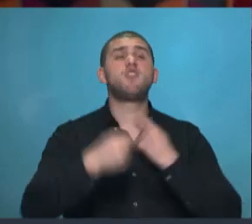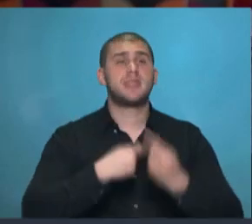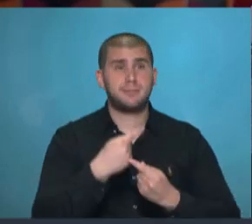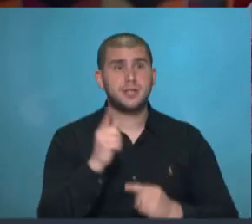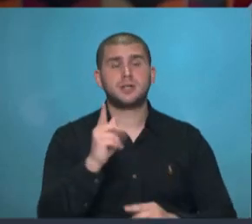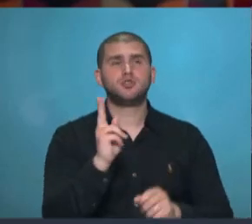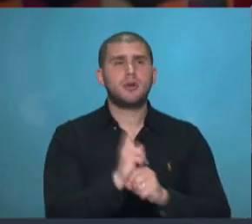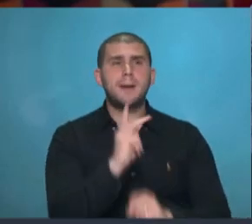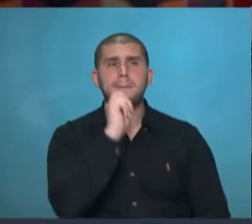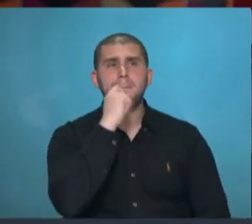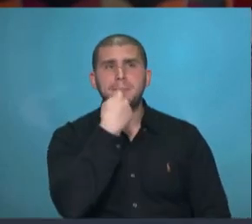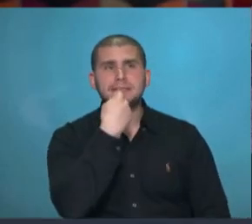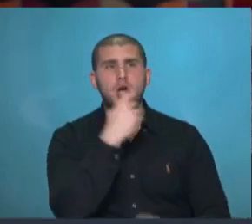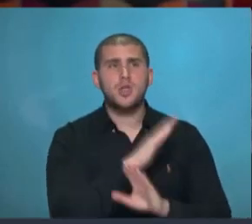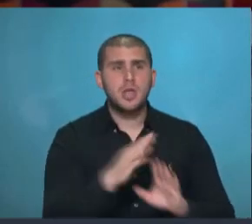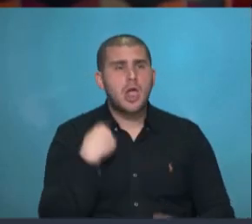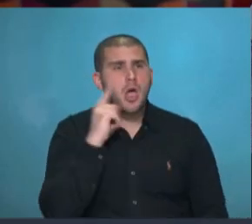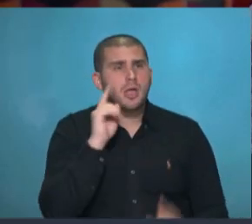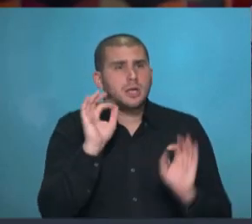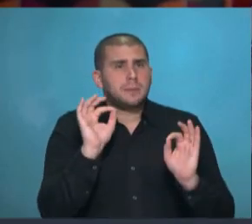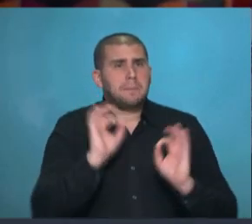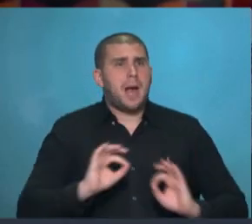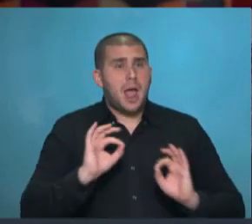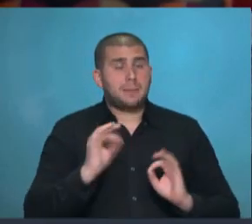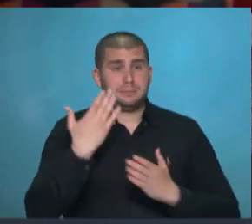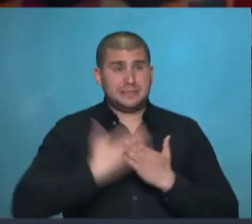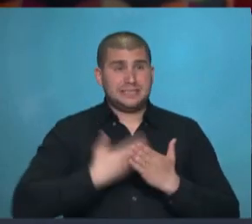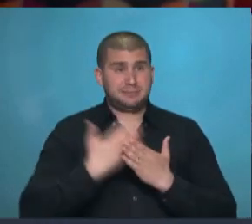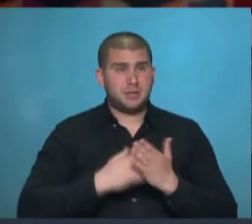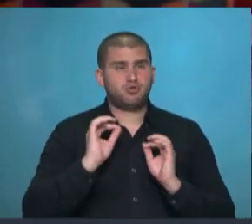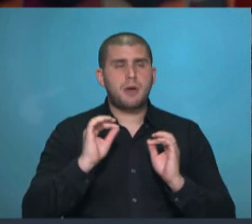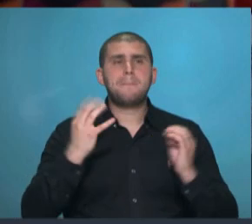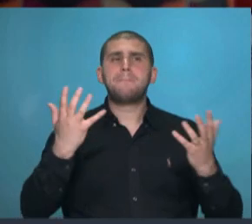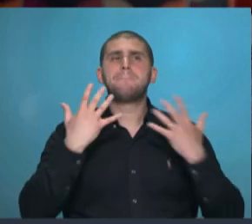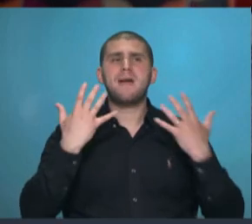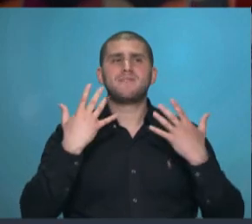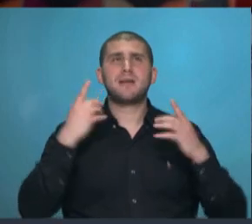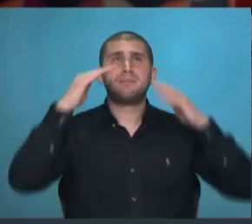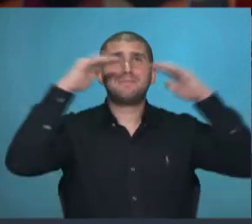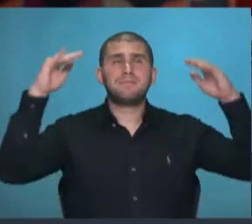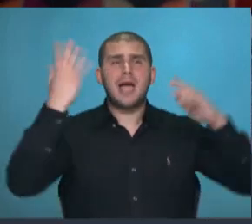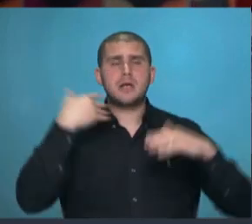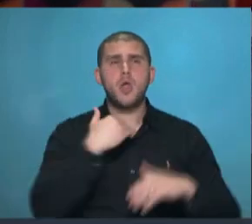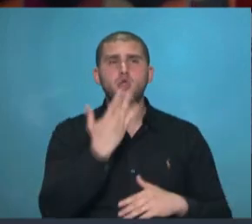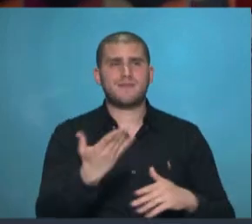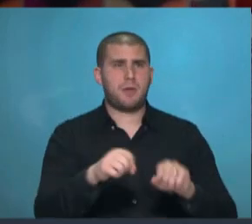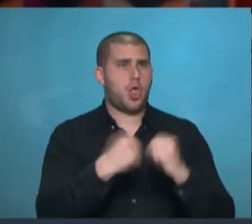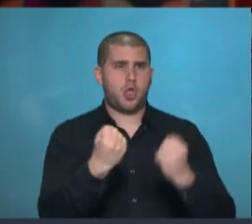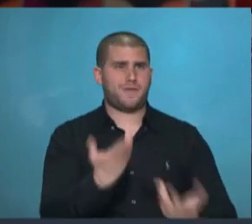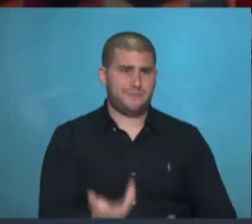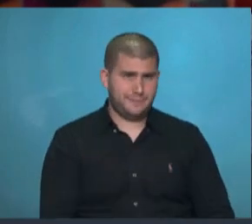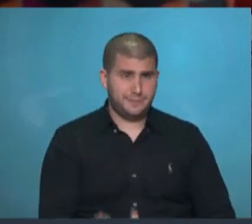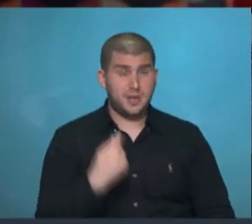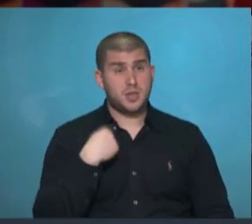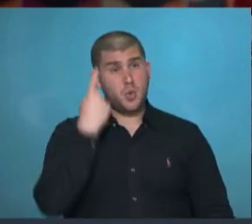שמרה אותו בסוד ממני, לא ידעתי בכלל. מסמך של שהמדפים היו לא תקינים. אני